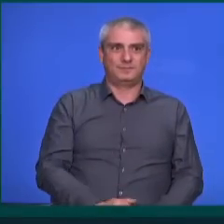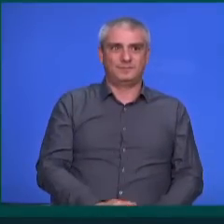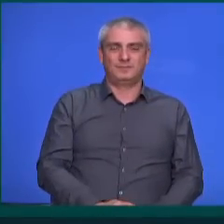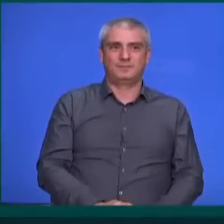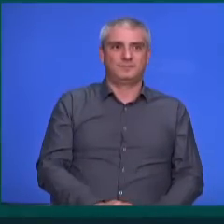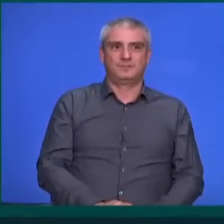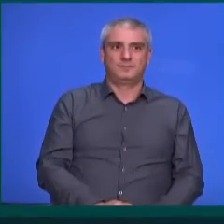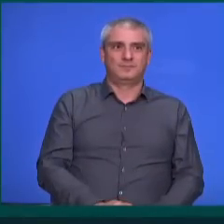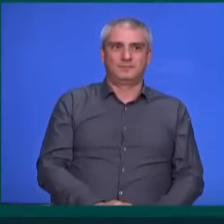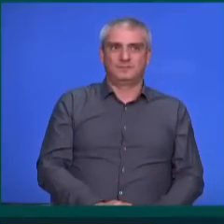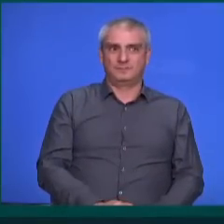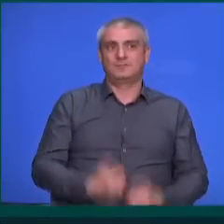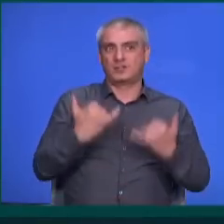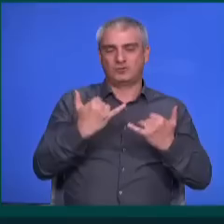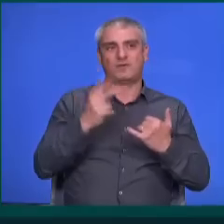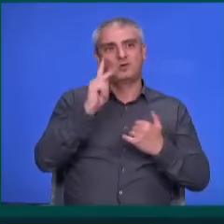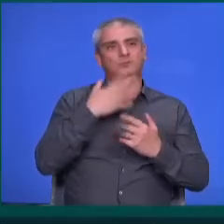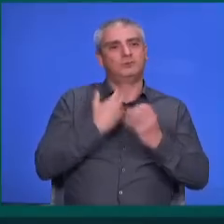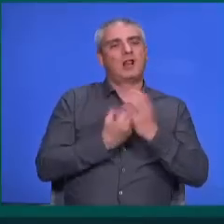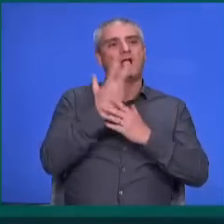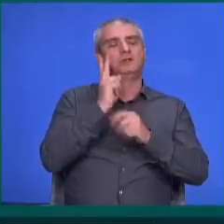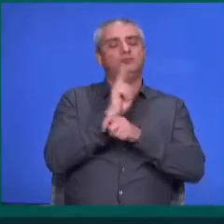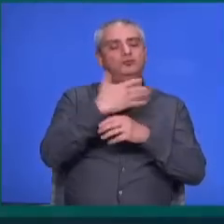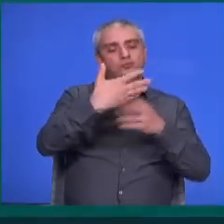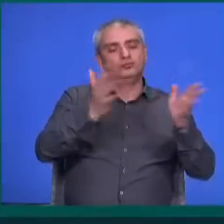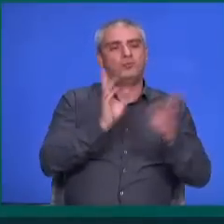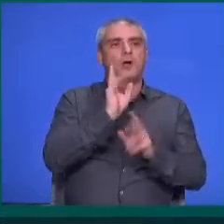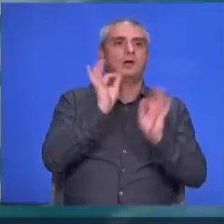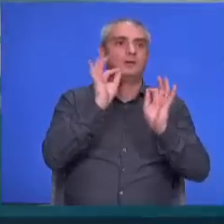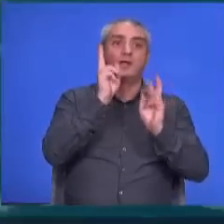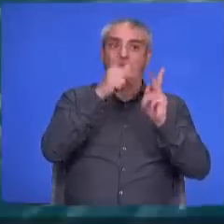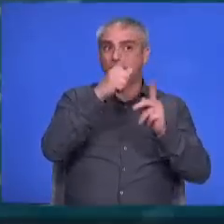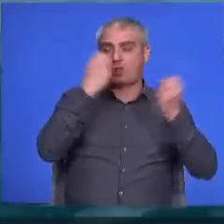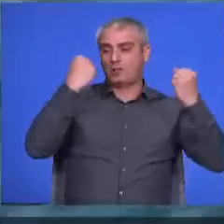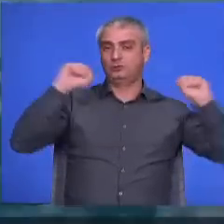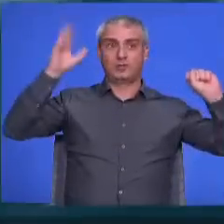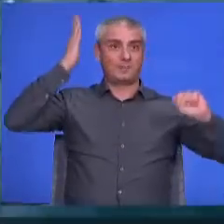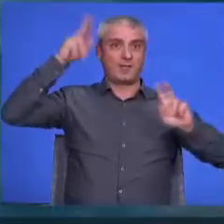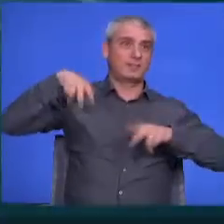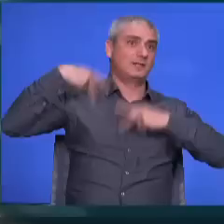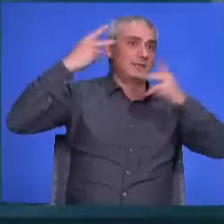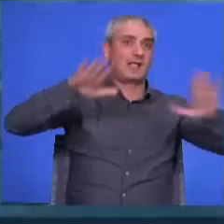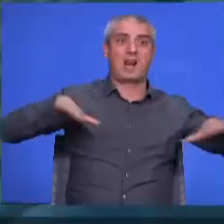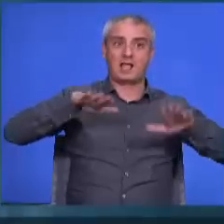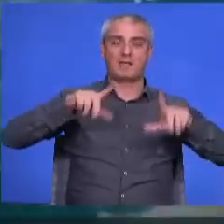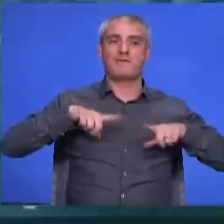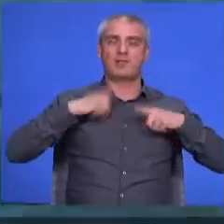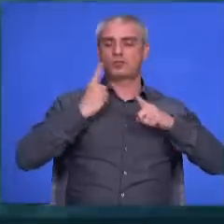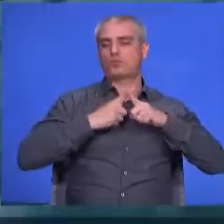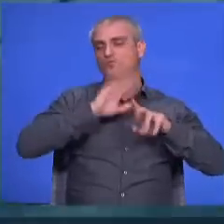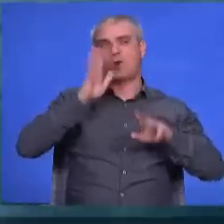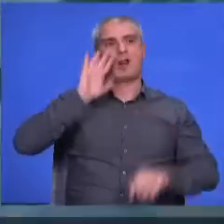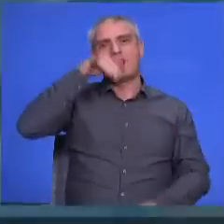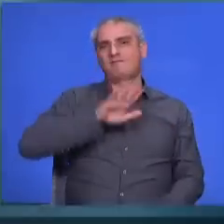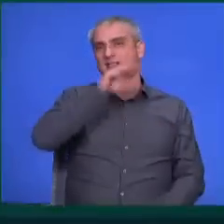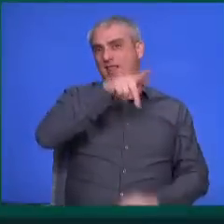אז עכשיו קרוסבי רוצה להקים שמורה ייחודית שאולי תאפשר לו להשתחרר בעתיד לים ולחיות בדיוק כמו כל הלווייתנים בטבע.